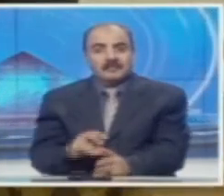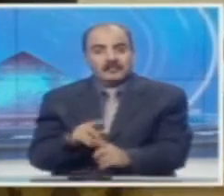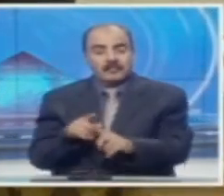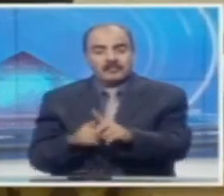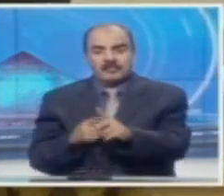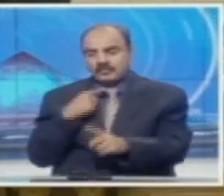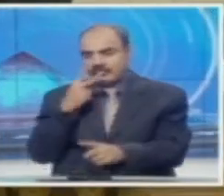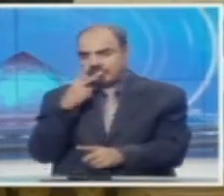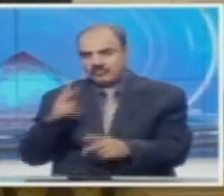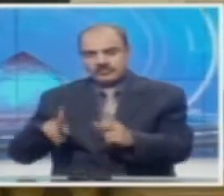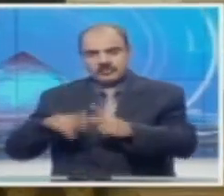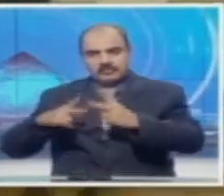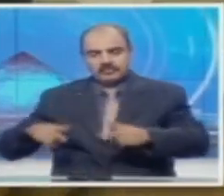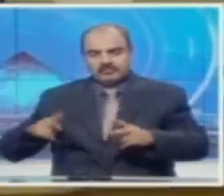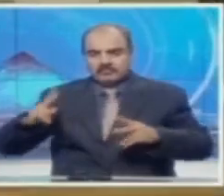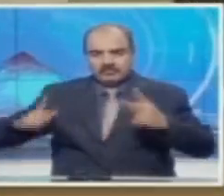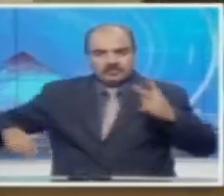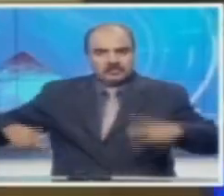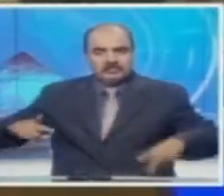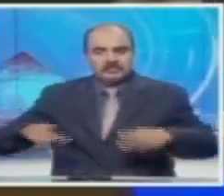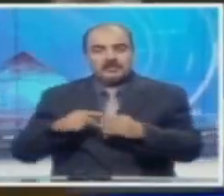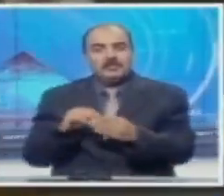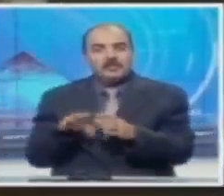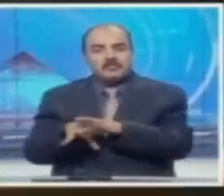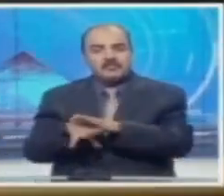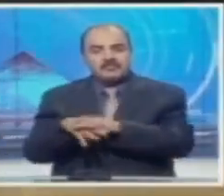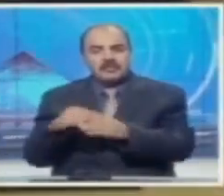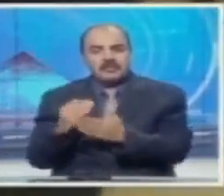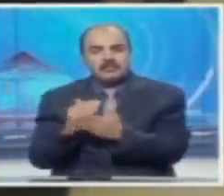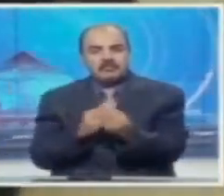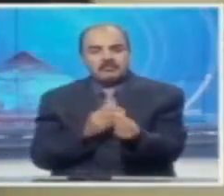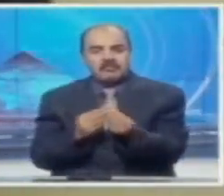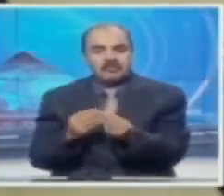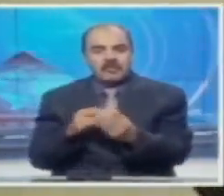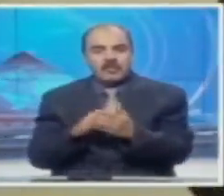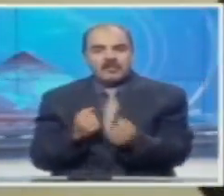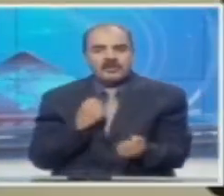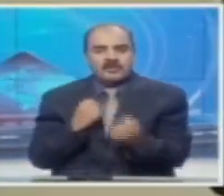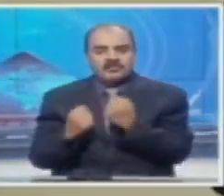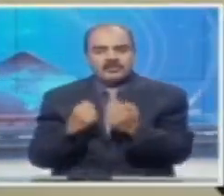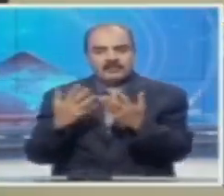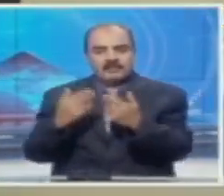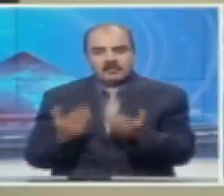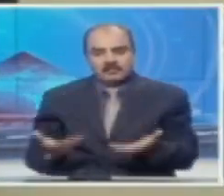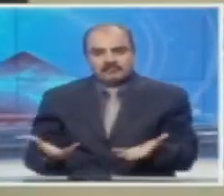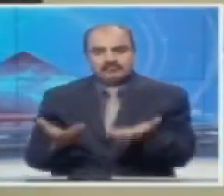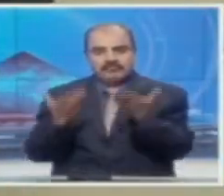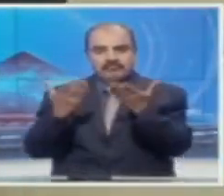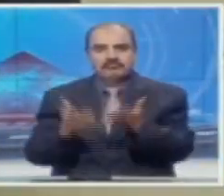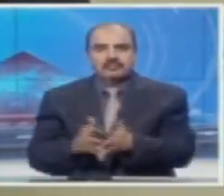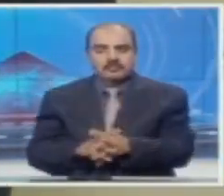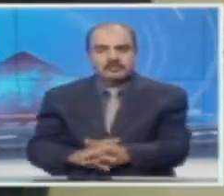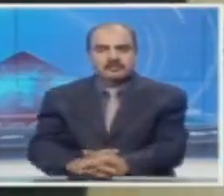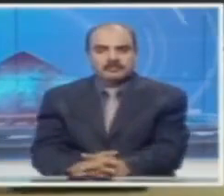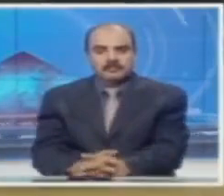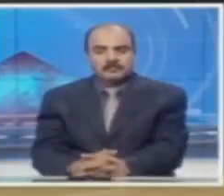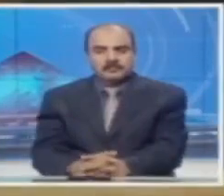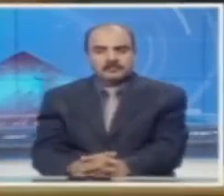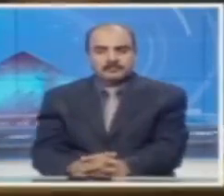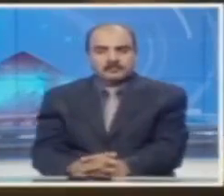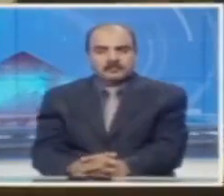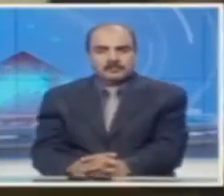رئيس مجلس الوزراء يشهد مراسم توقيع بروتوكول تعاون بهدف تحسين بيئة ممارسة النشاط